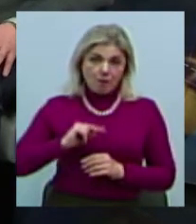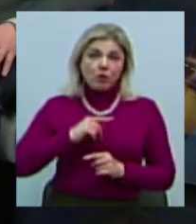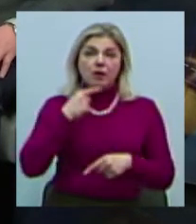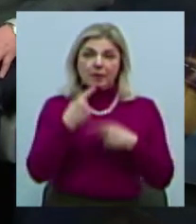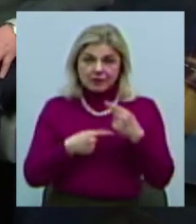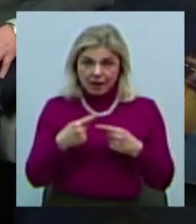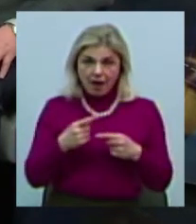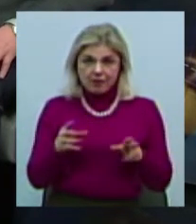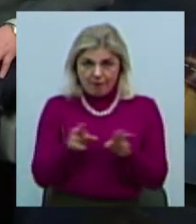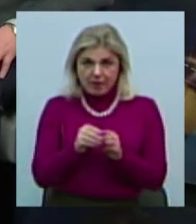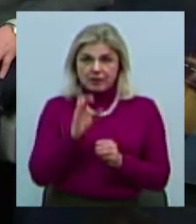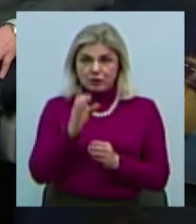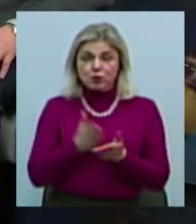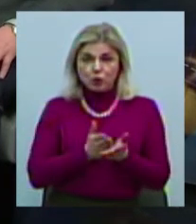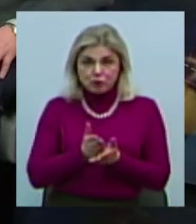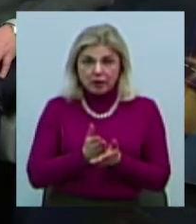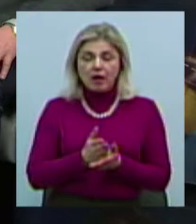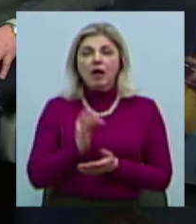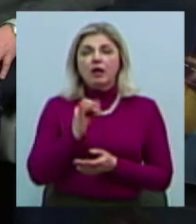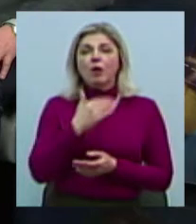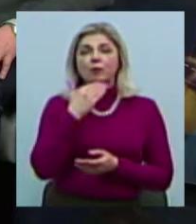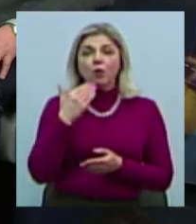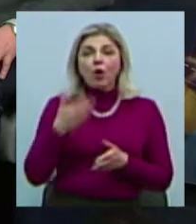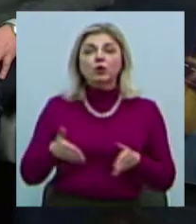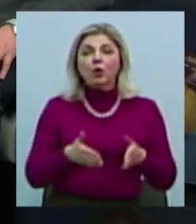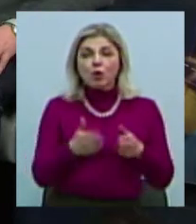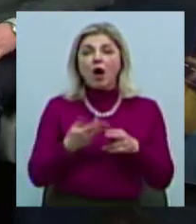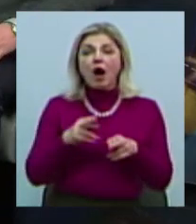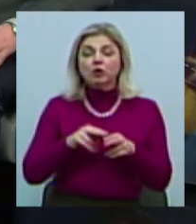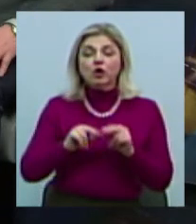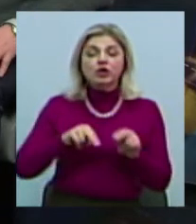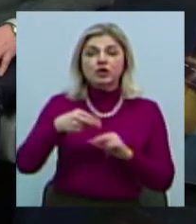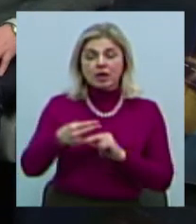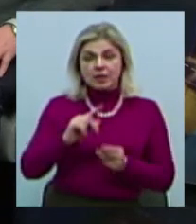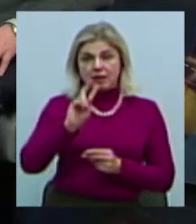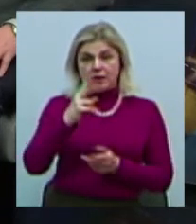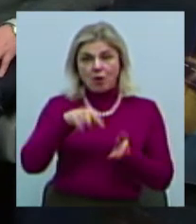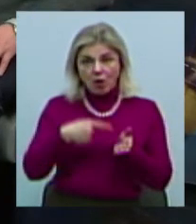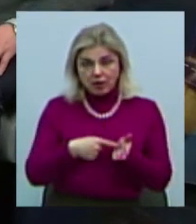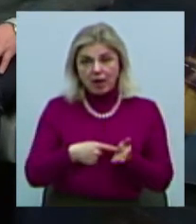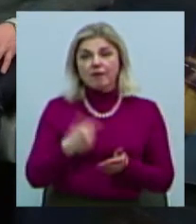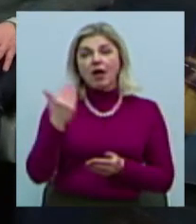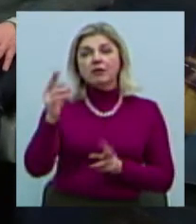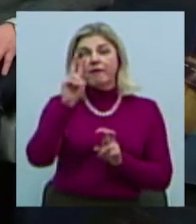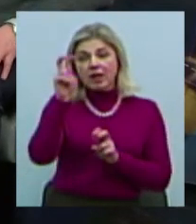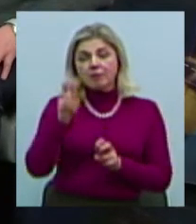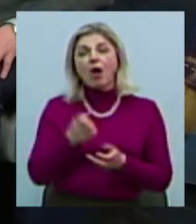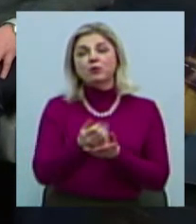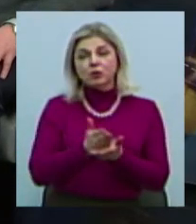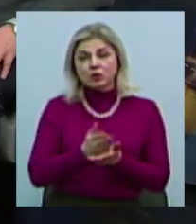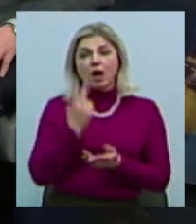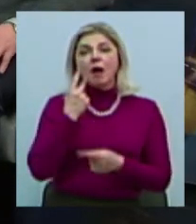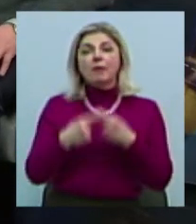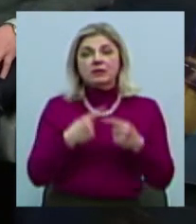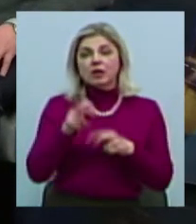Так получается, что ряд дорог, которые проходят через город Николаев, которые не обслуживают, там, естественно, мы постоянно ищем